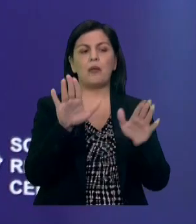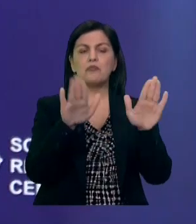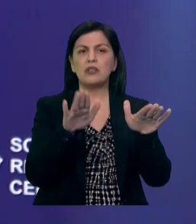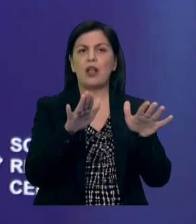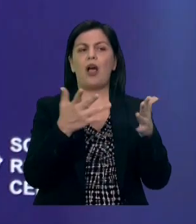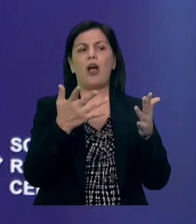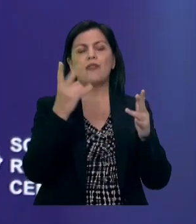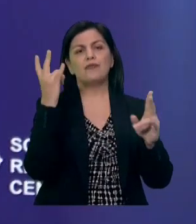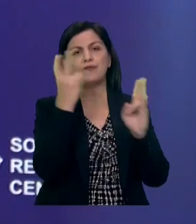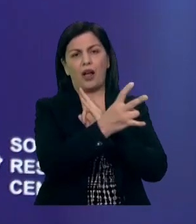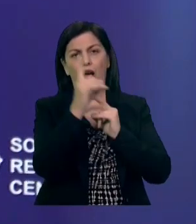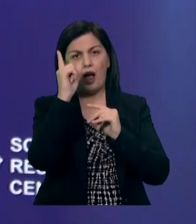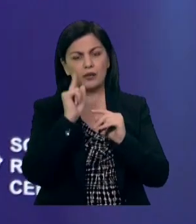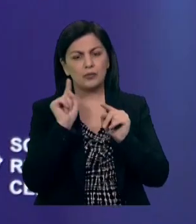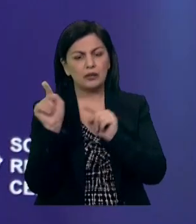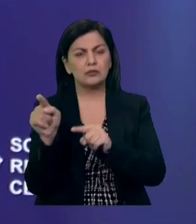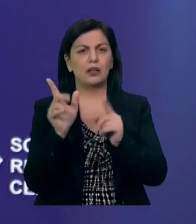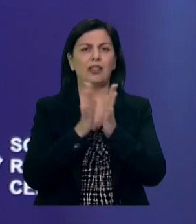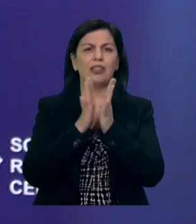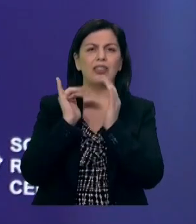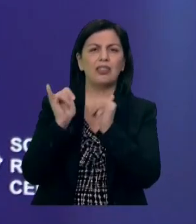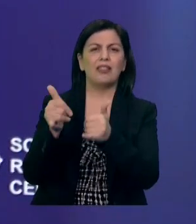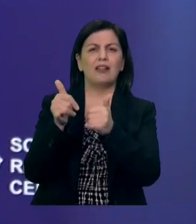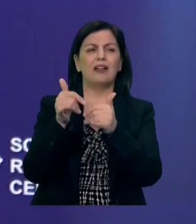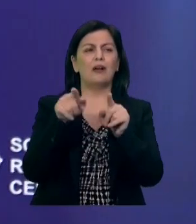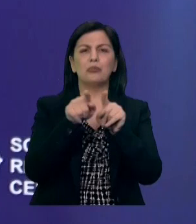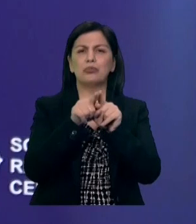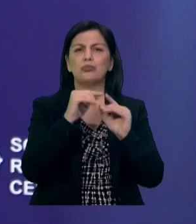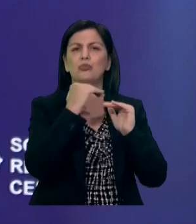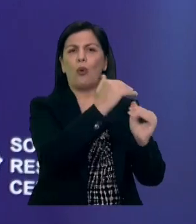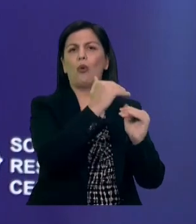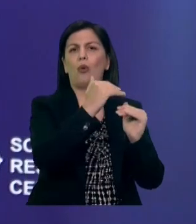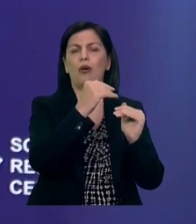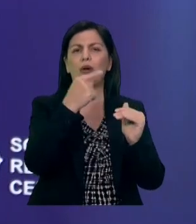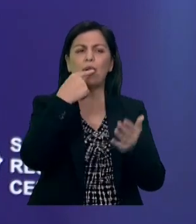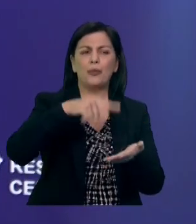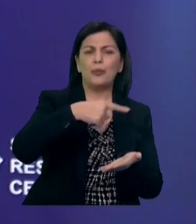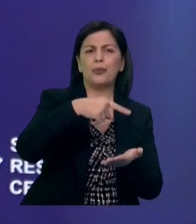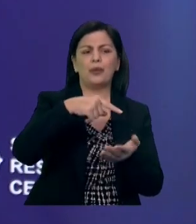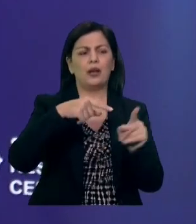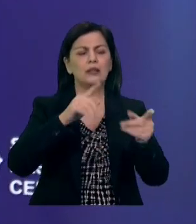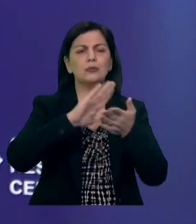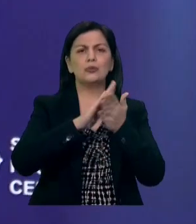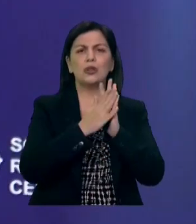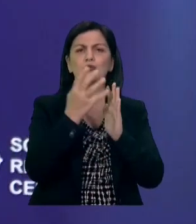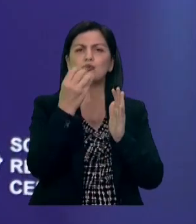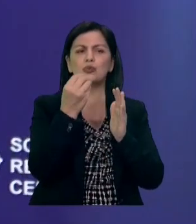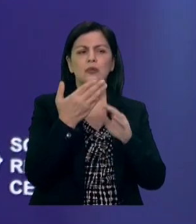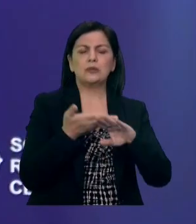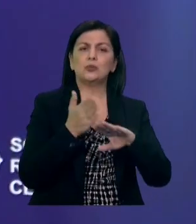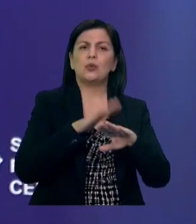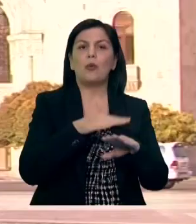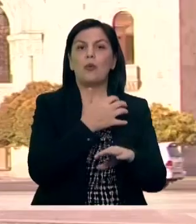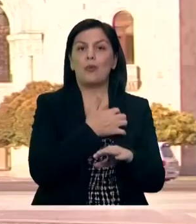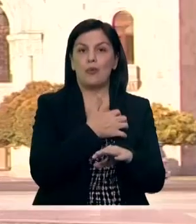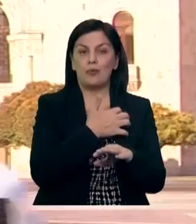Açıqlamaların məsələ ilə bağlı adiyyatı yoxdur və onlar yalnız bölgədə gərginliyin yaranmasına səbəb